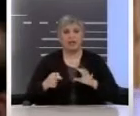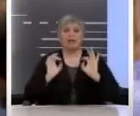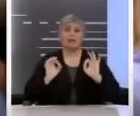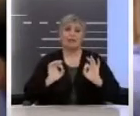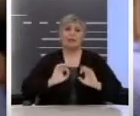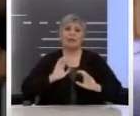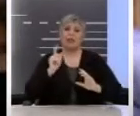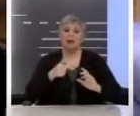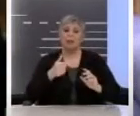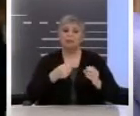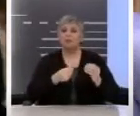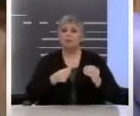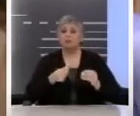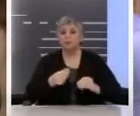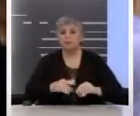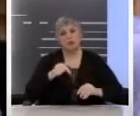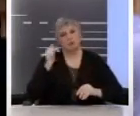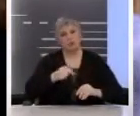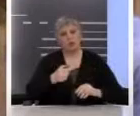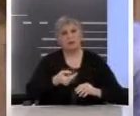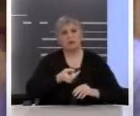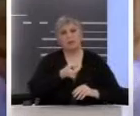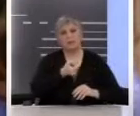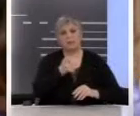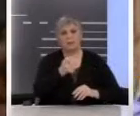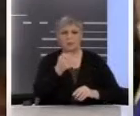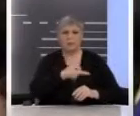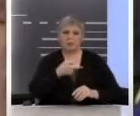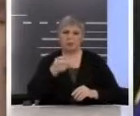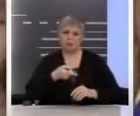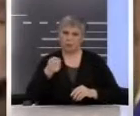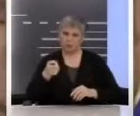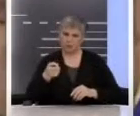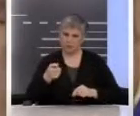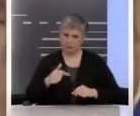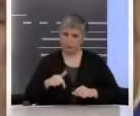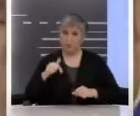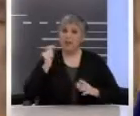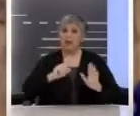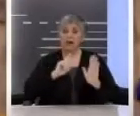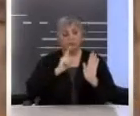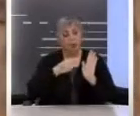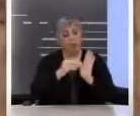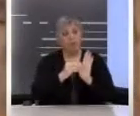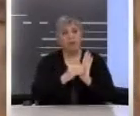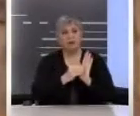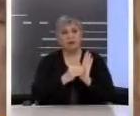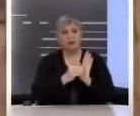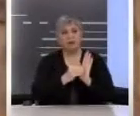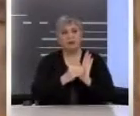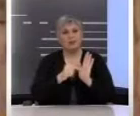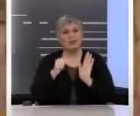περισσότερες, διαμοιράζεται το ποσό σε αυτές. Η διάταξη αυτή χορηγεί το